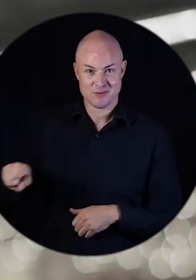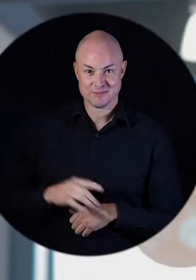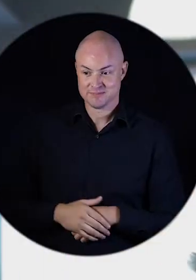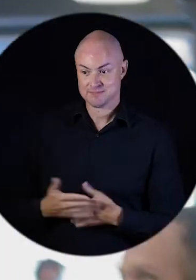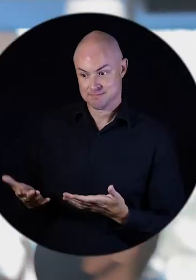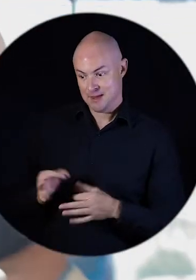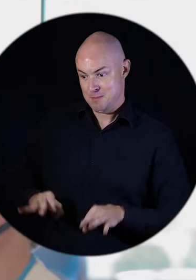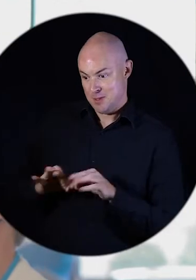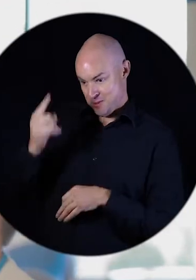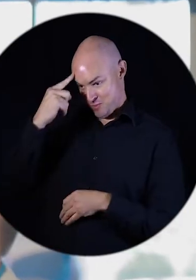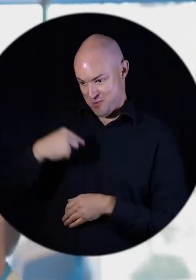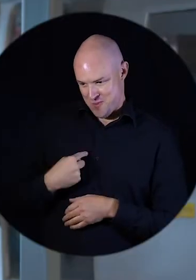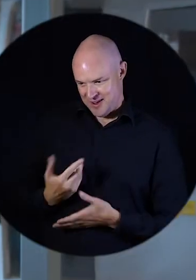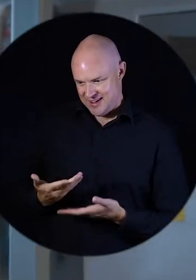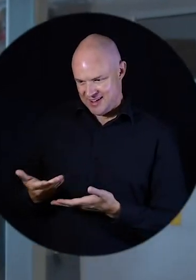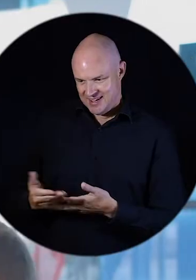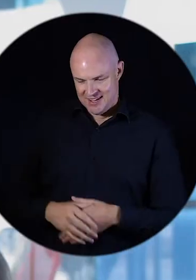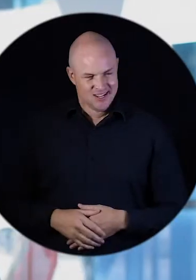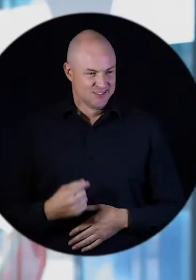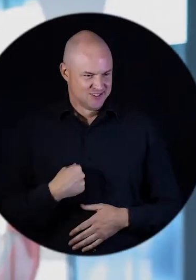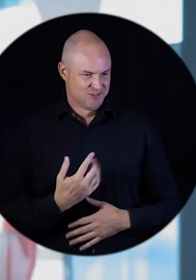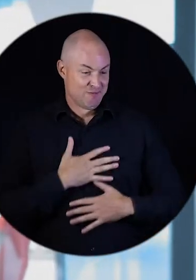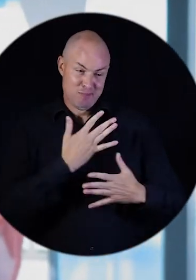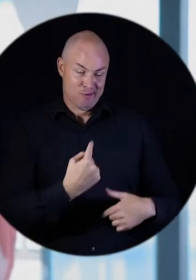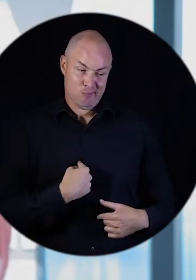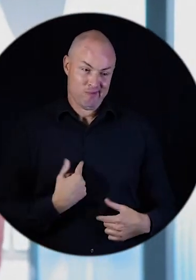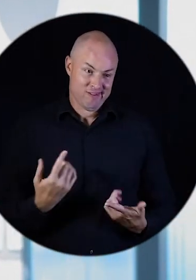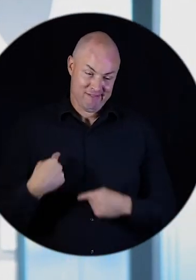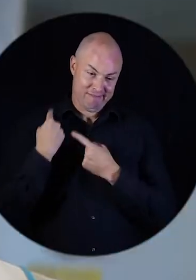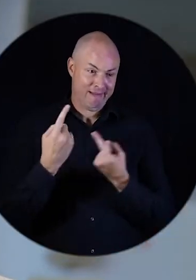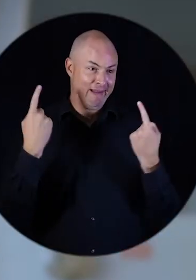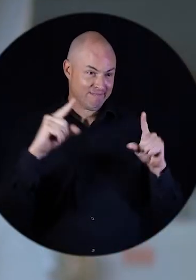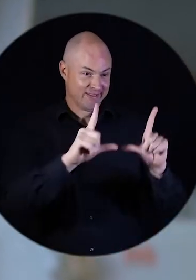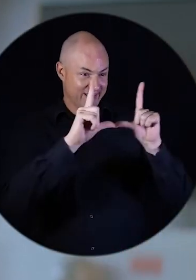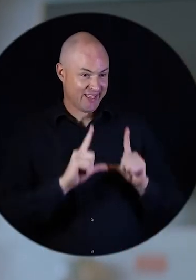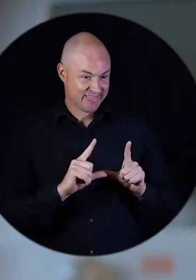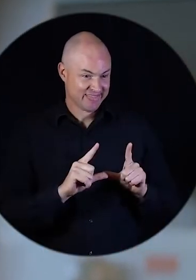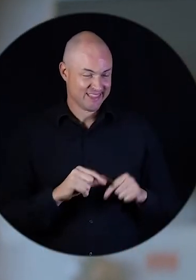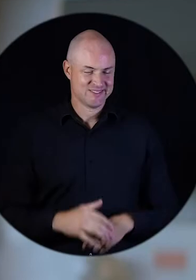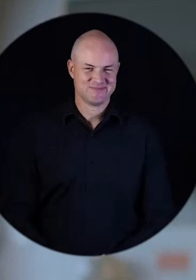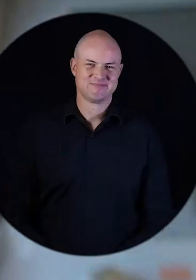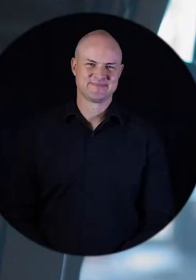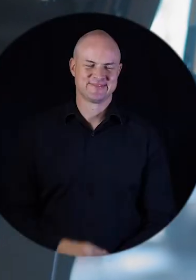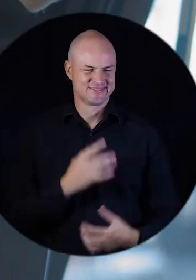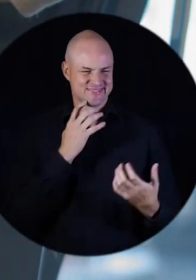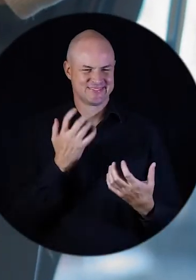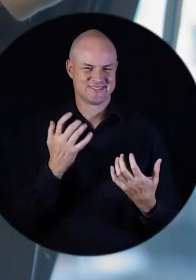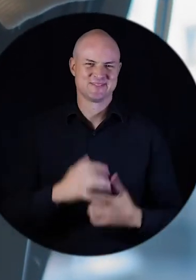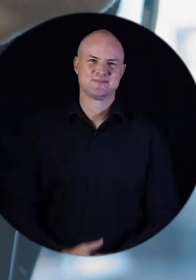nous. C'est un moment important pour moi. Ça me fait plaisir, moi, regarde. Ça fait longtemps que je l'attendais, mon petit carton.